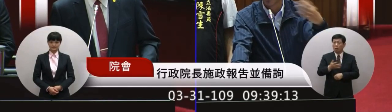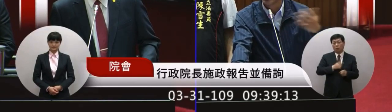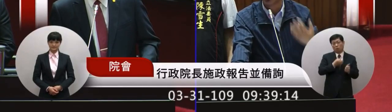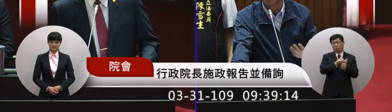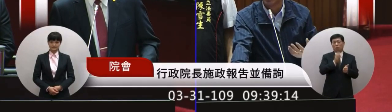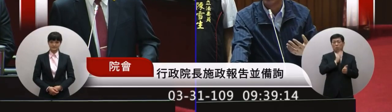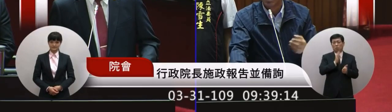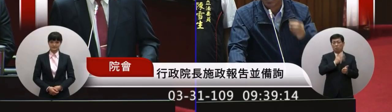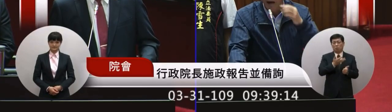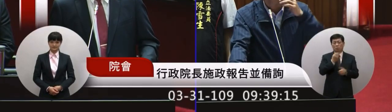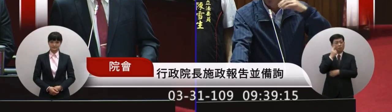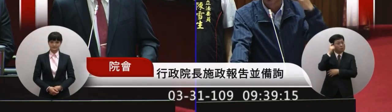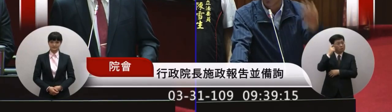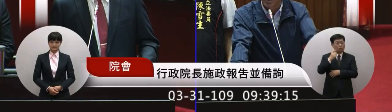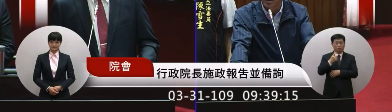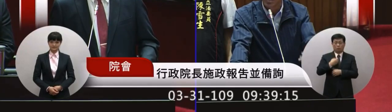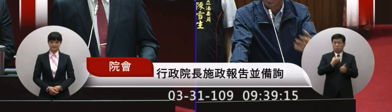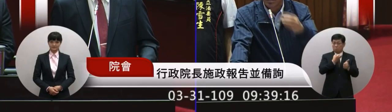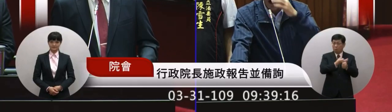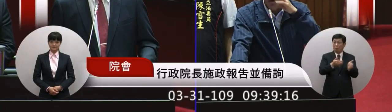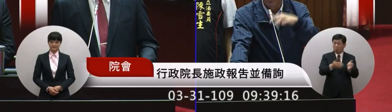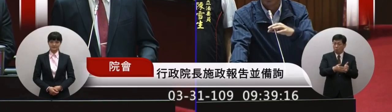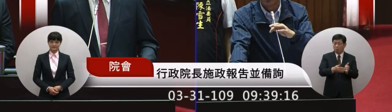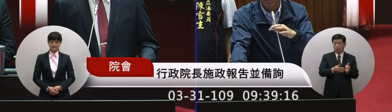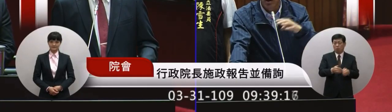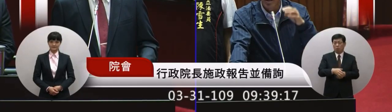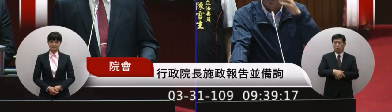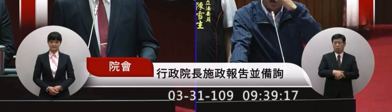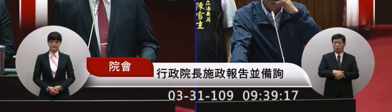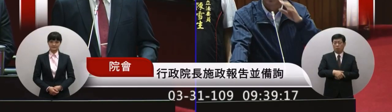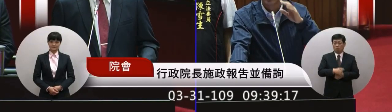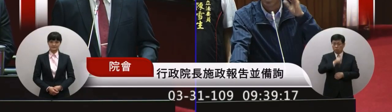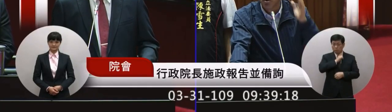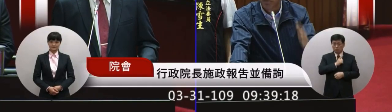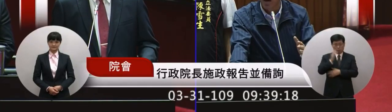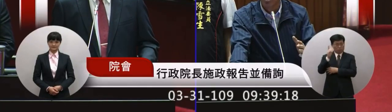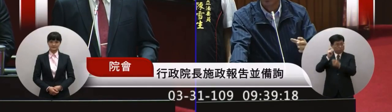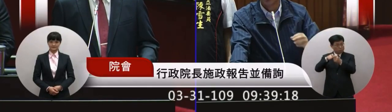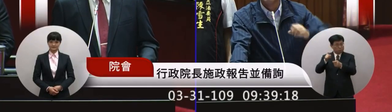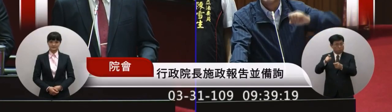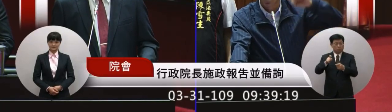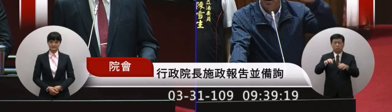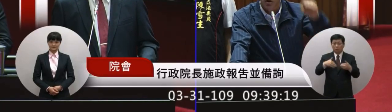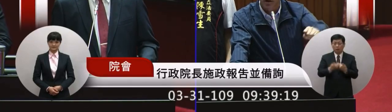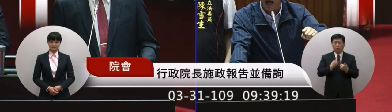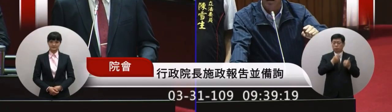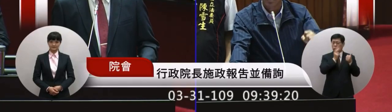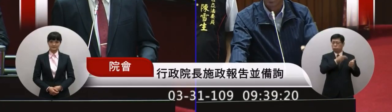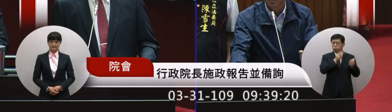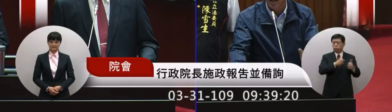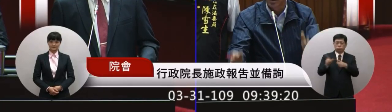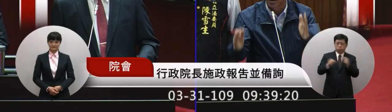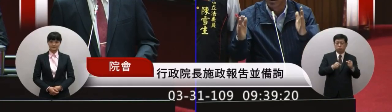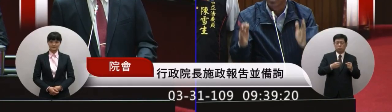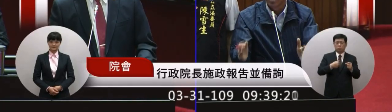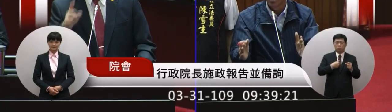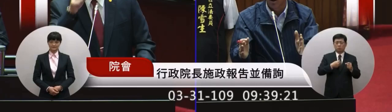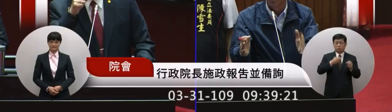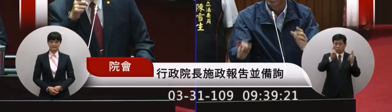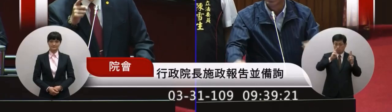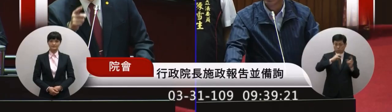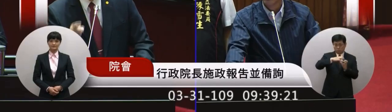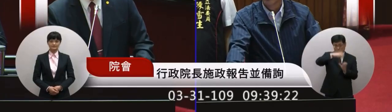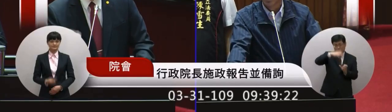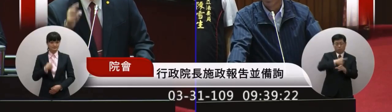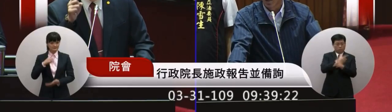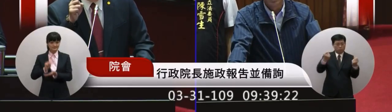补助的没意思嘛。咱补助以，然后因为要达成政策目标，我们要求它电池统一。 我跟